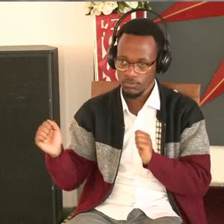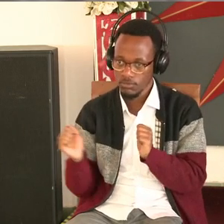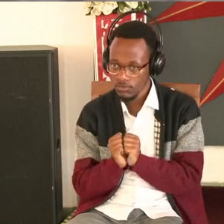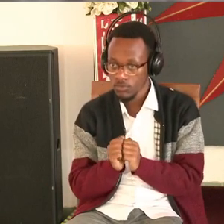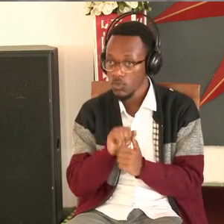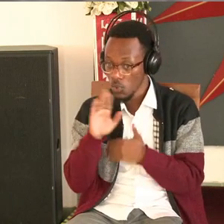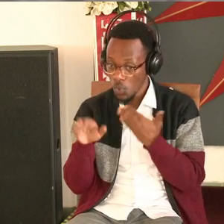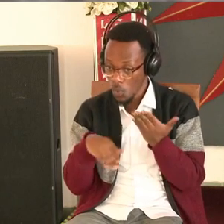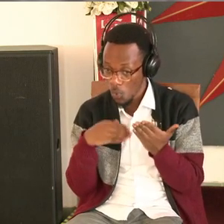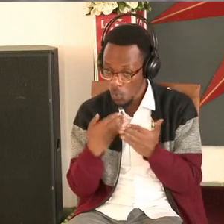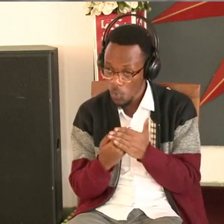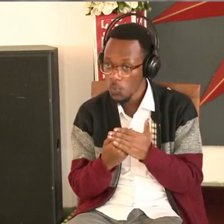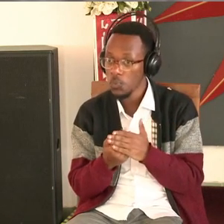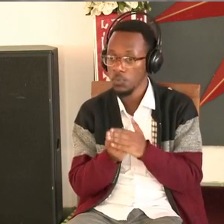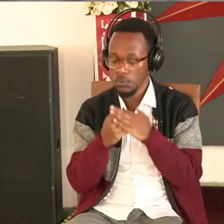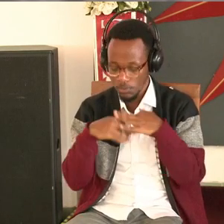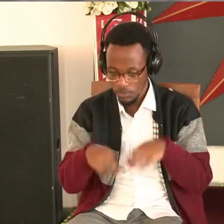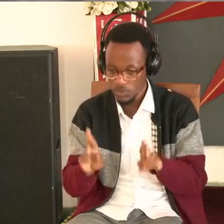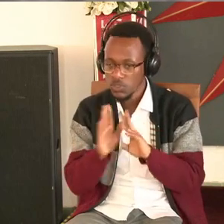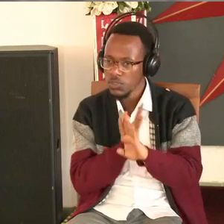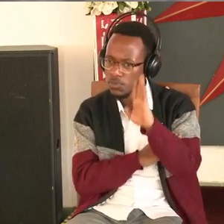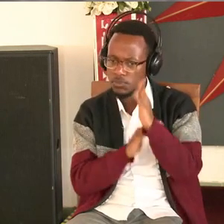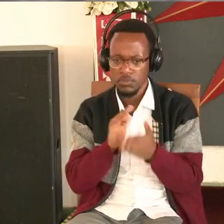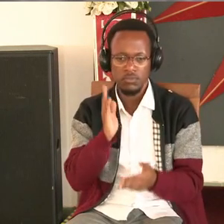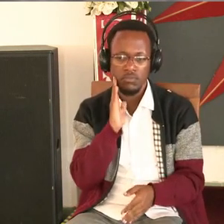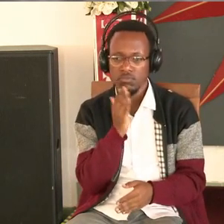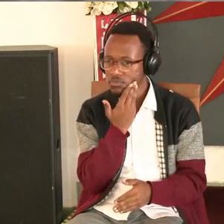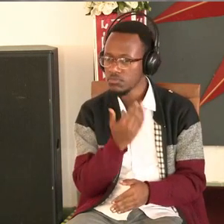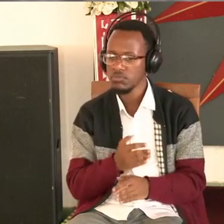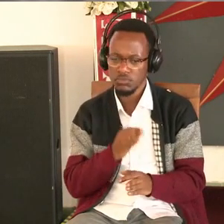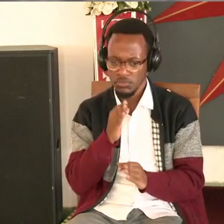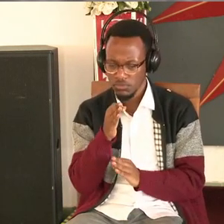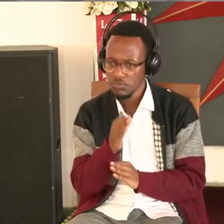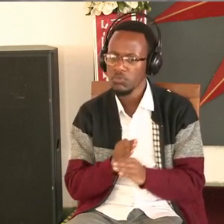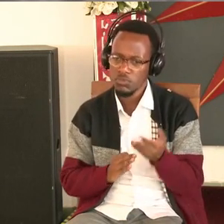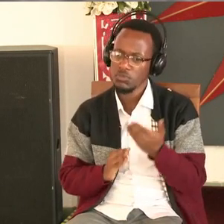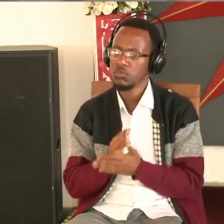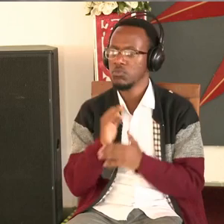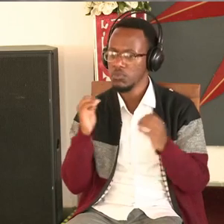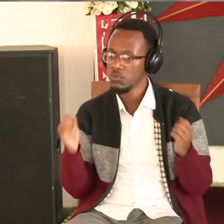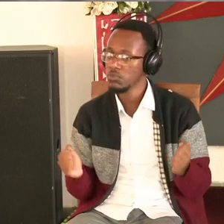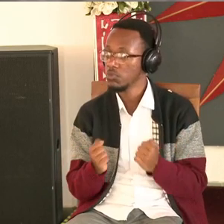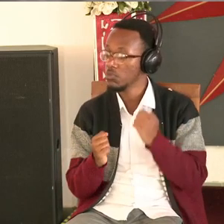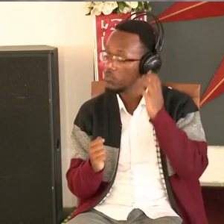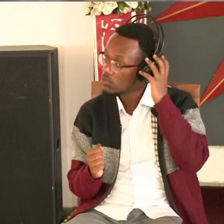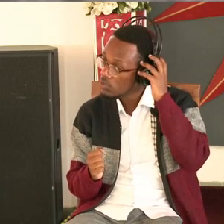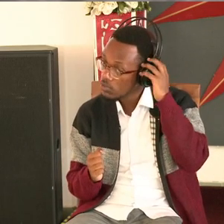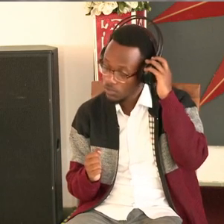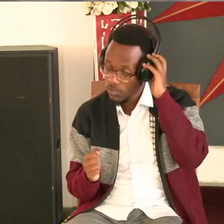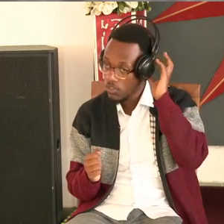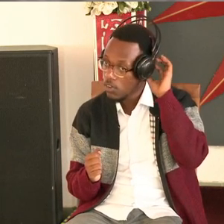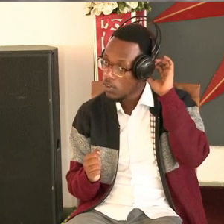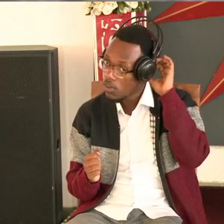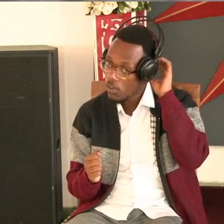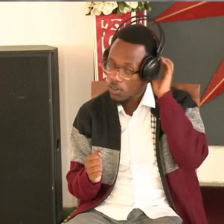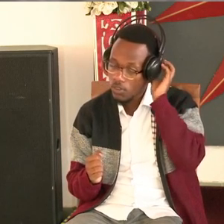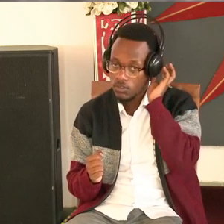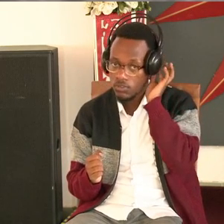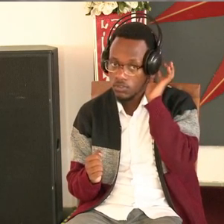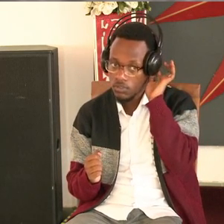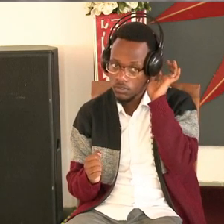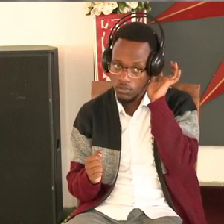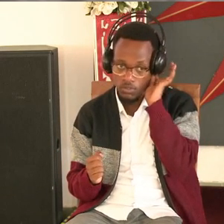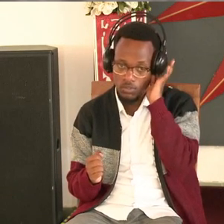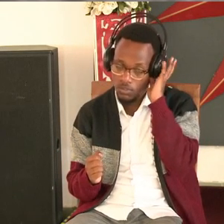tous les sentiers de l'Éternel sont grâce et fidélité. Inzira zose z'Uwiteka n'imbabazi n'umurava. Son alliance. Ubitondera isezerano